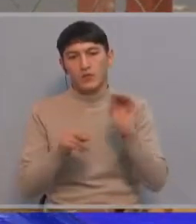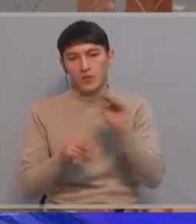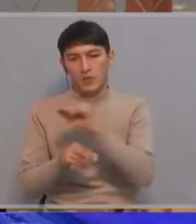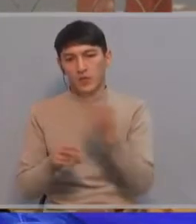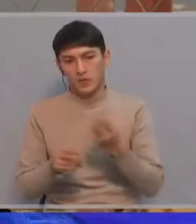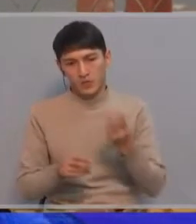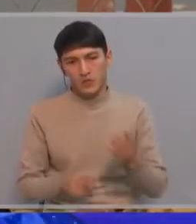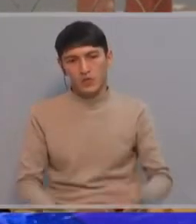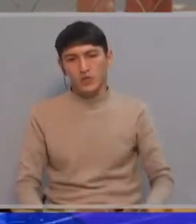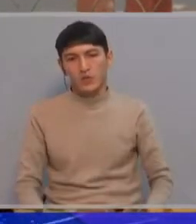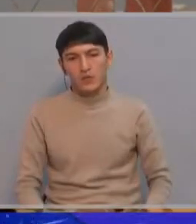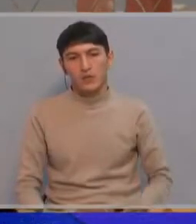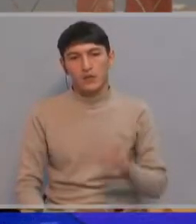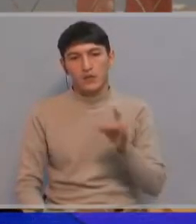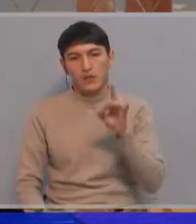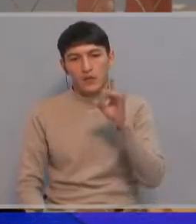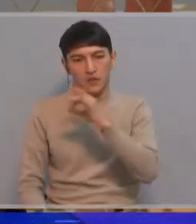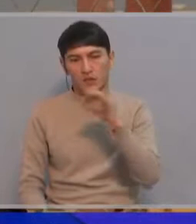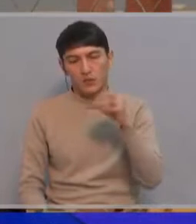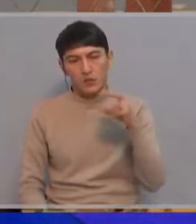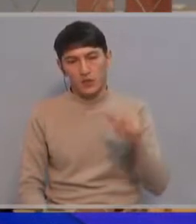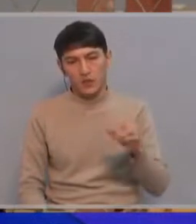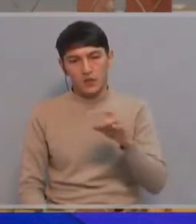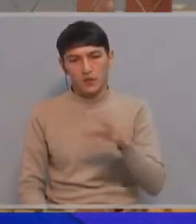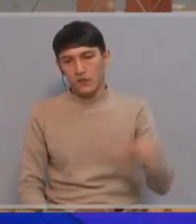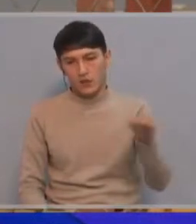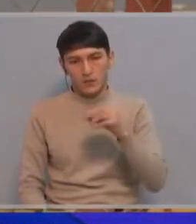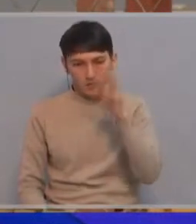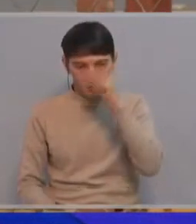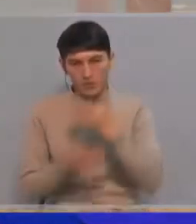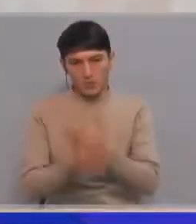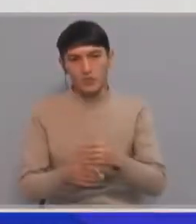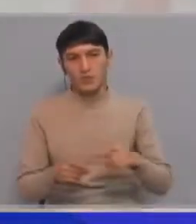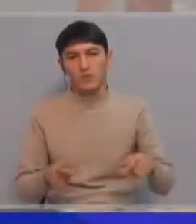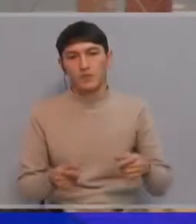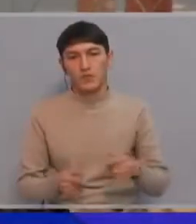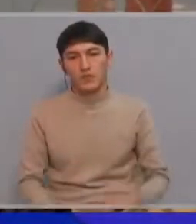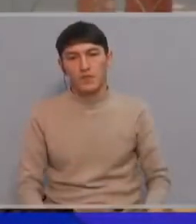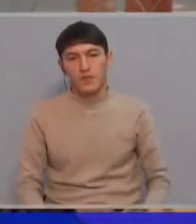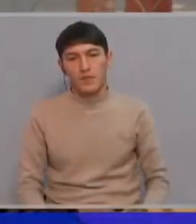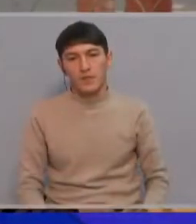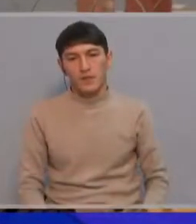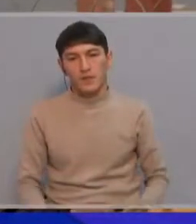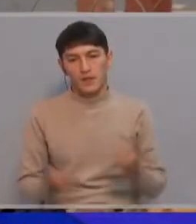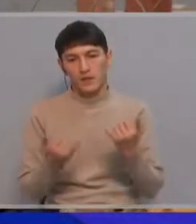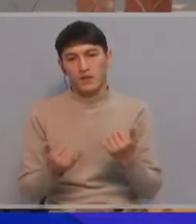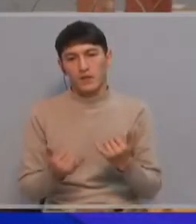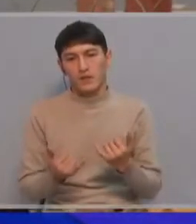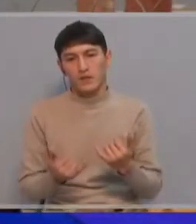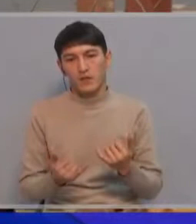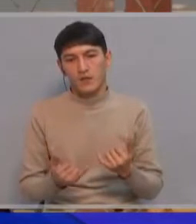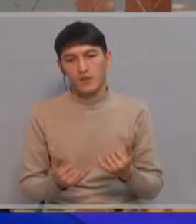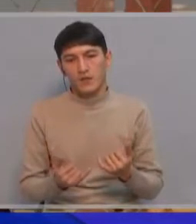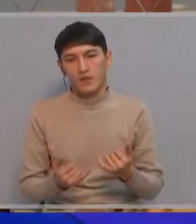болып, осы республиканың деңгейінде, үкіметтің деңгейінде қолдау табылғаны бар. Қазіргі таңда мен